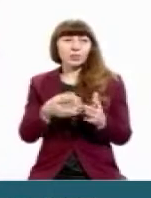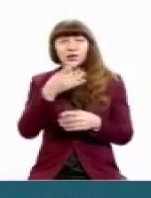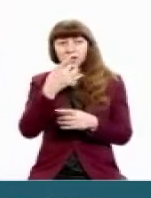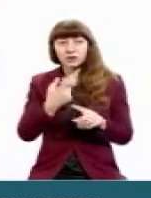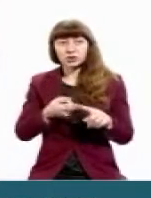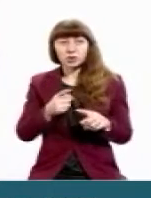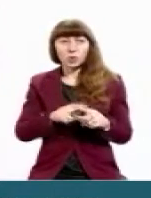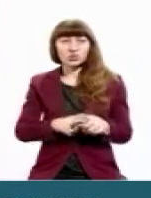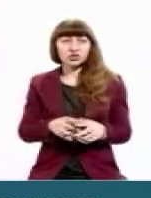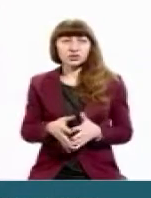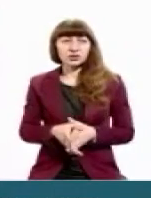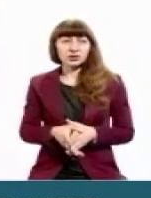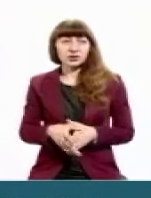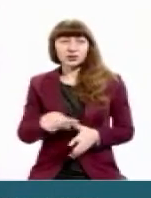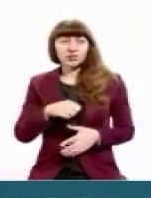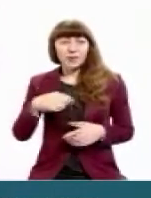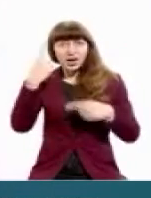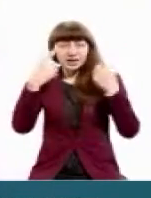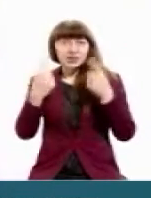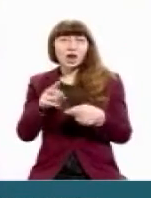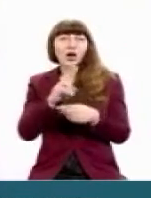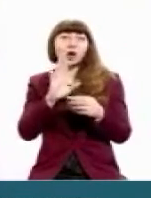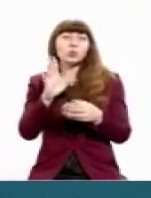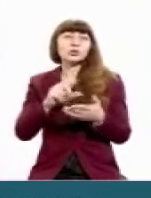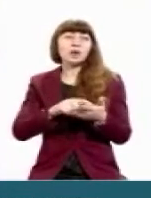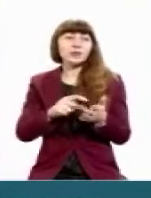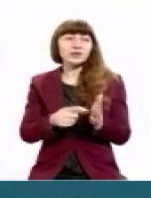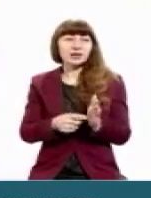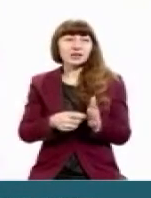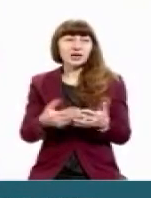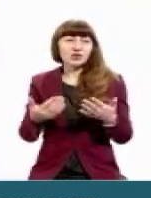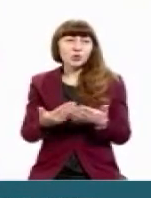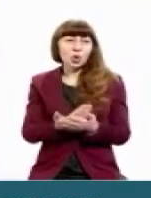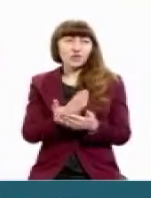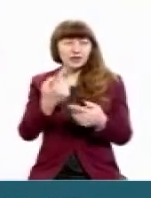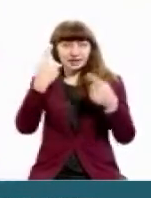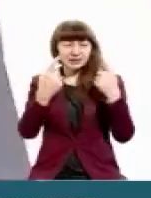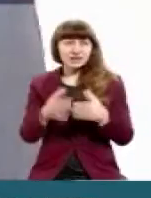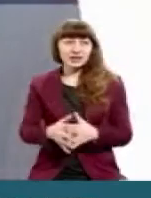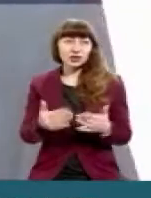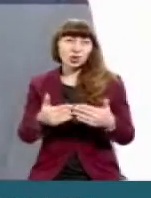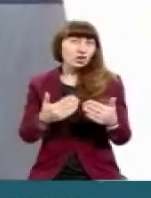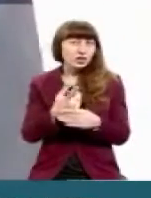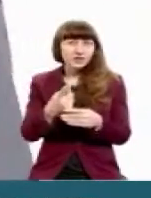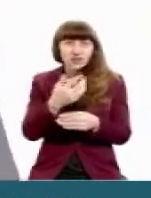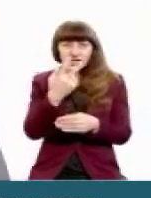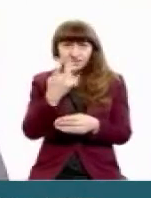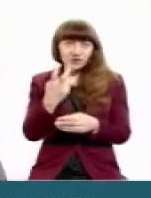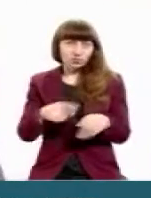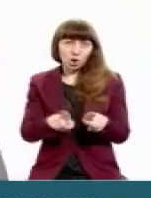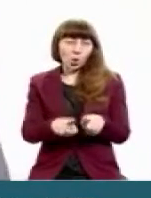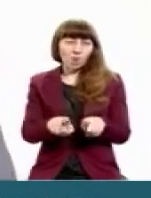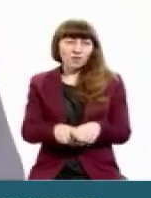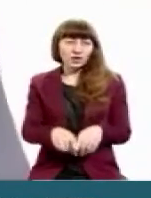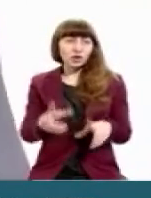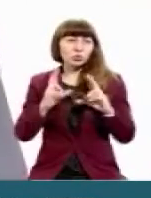понравился, в общем-то. Сама идея, как он будет выглядеть, она такая новая. До этого я такого не видел. В общем-то, естественно,